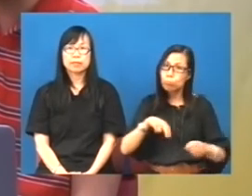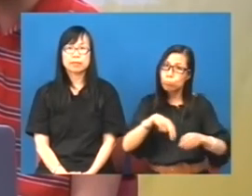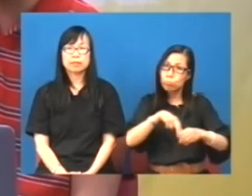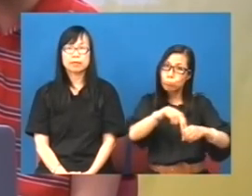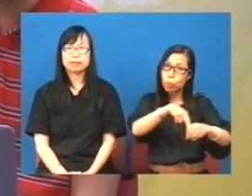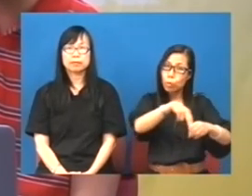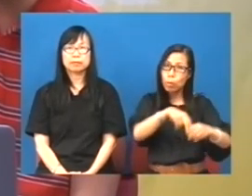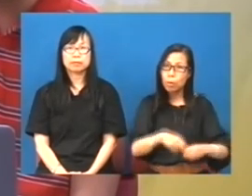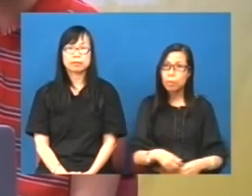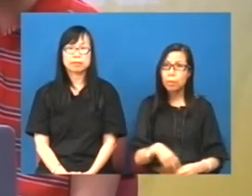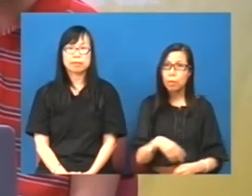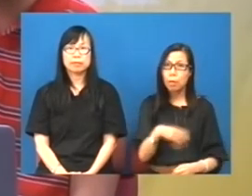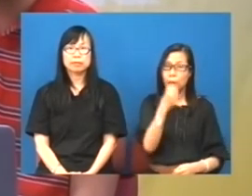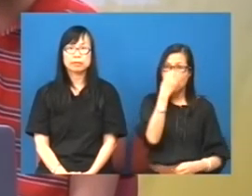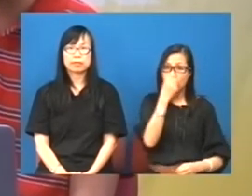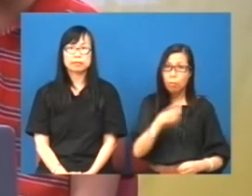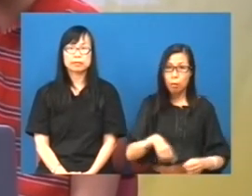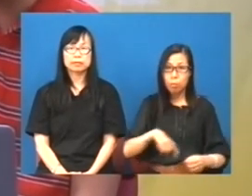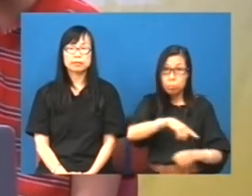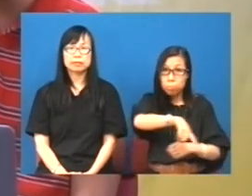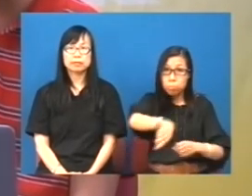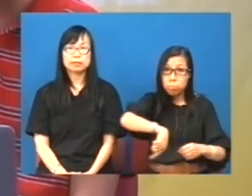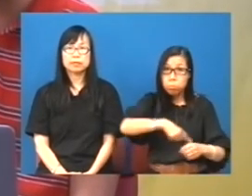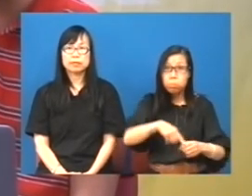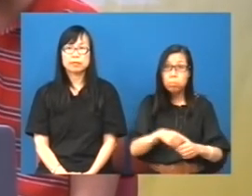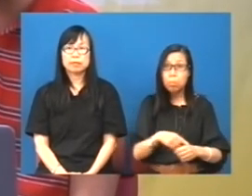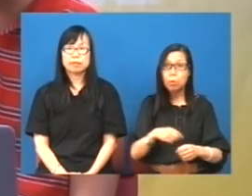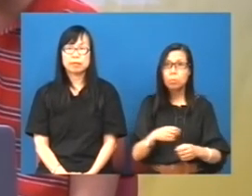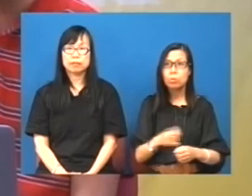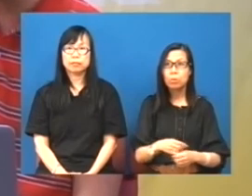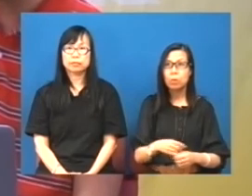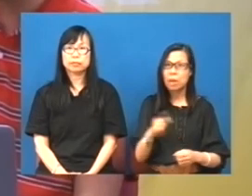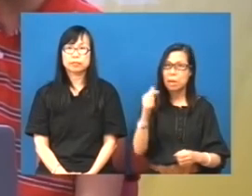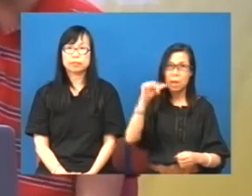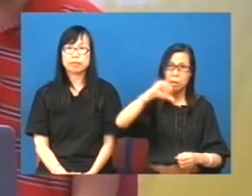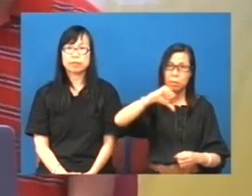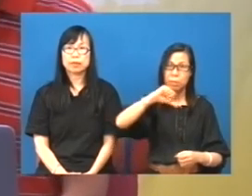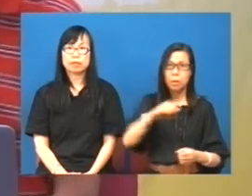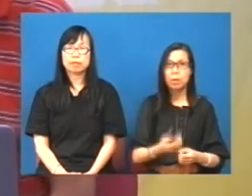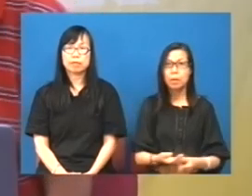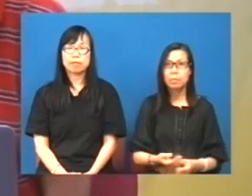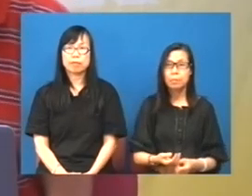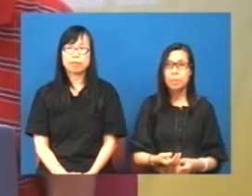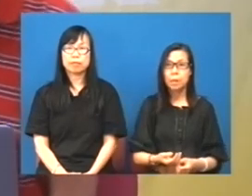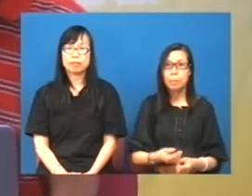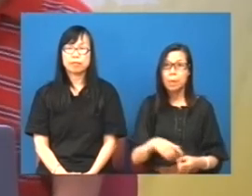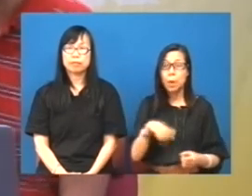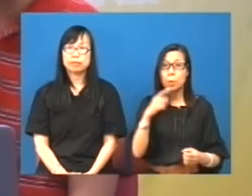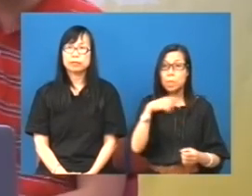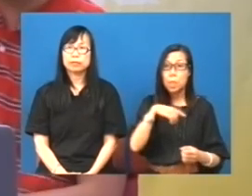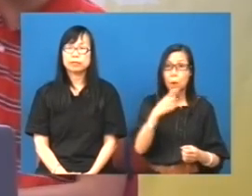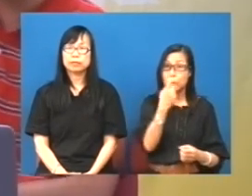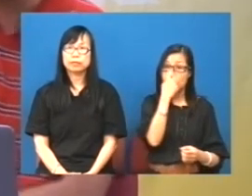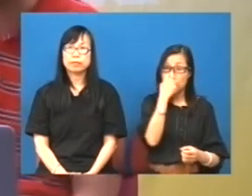對香港球場的質素觀察譬剛才提到溫布萊當然想起這個